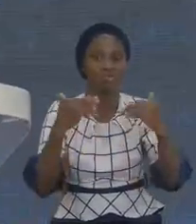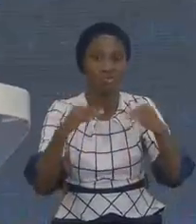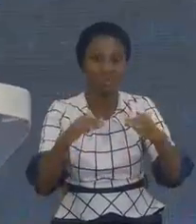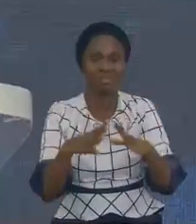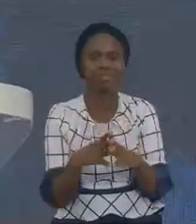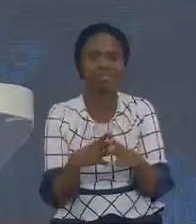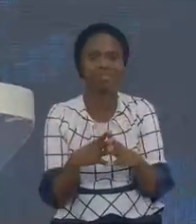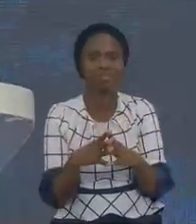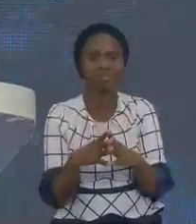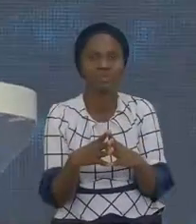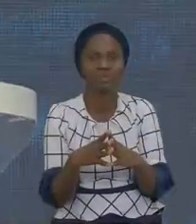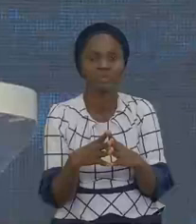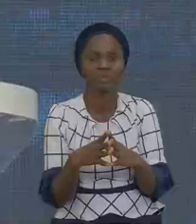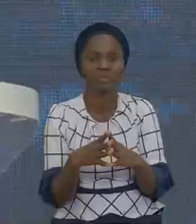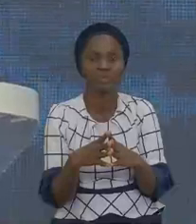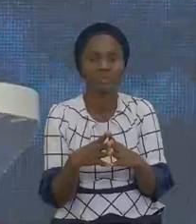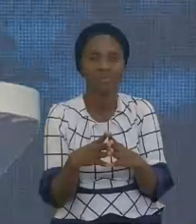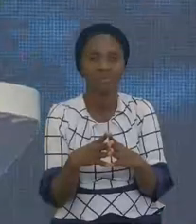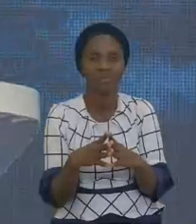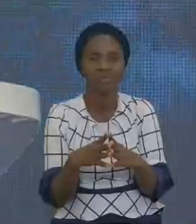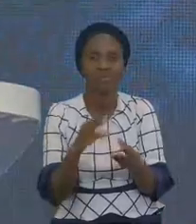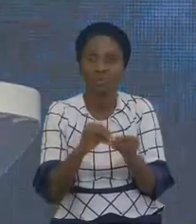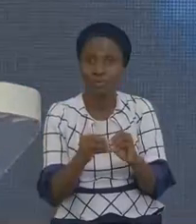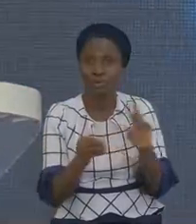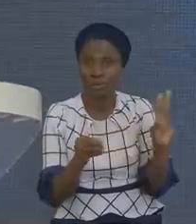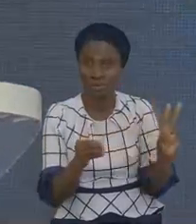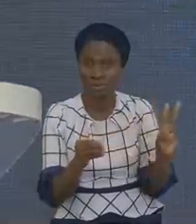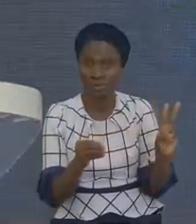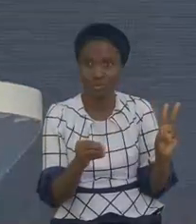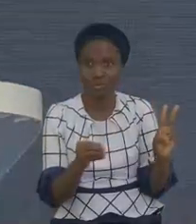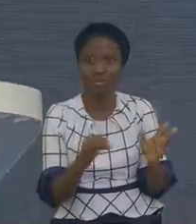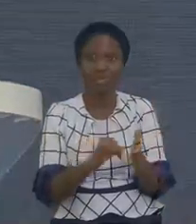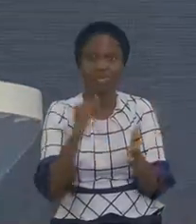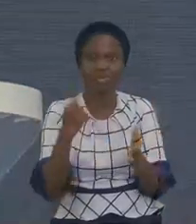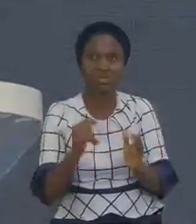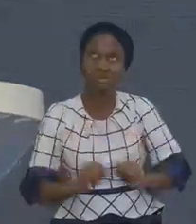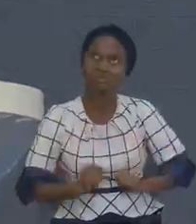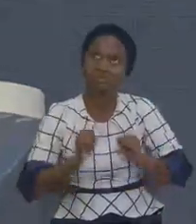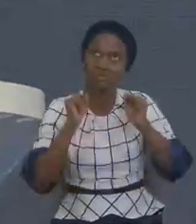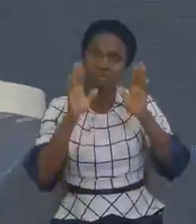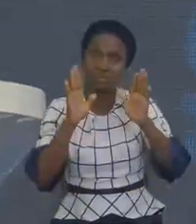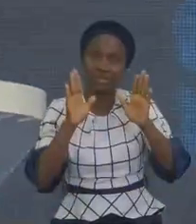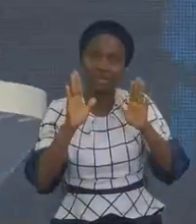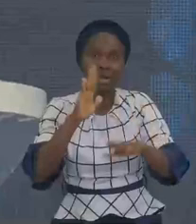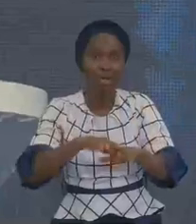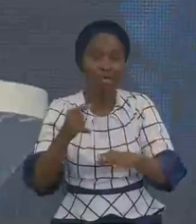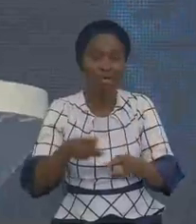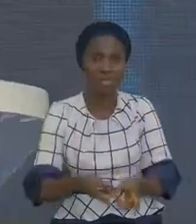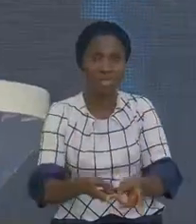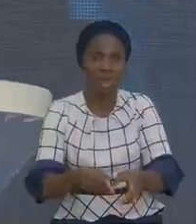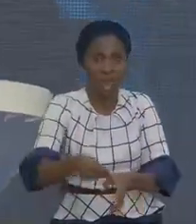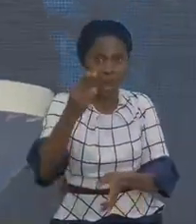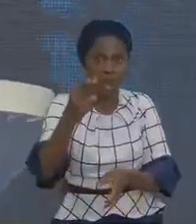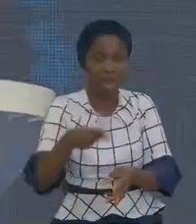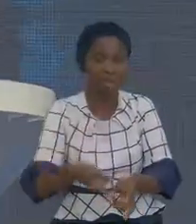Deuxième point maintenant, la dédicace sur l'autoroute de la libération dans la vie.